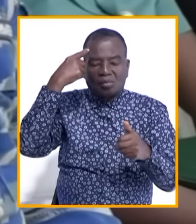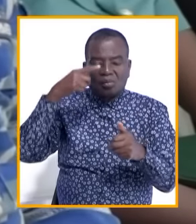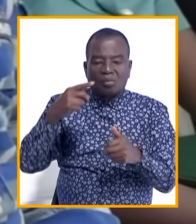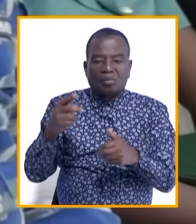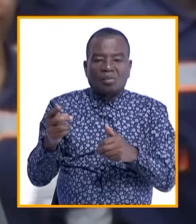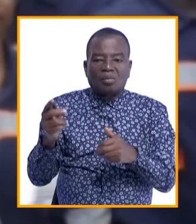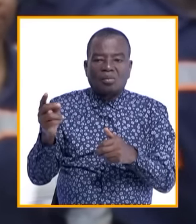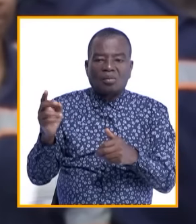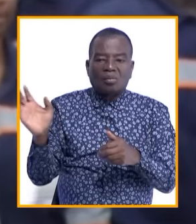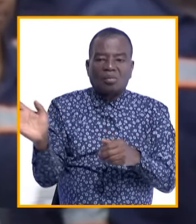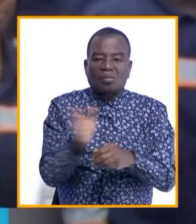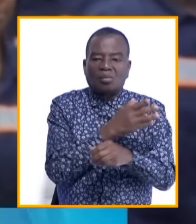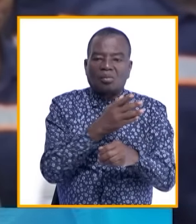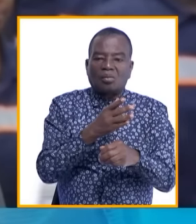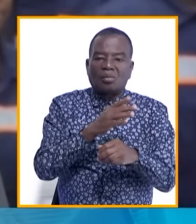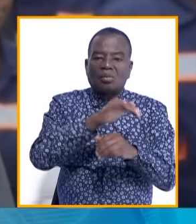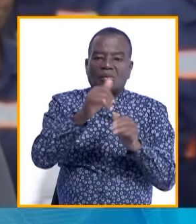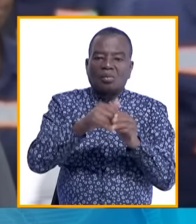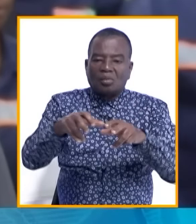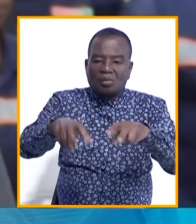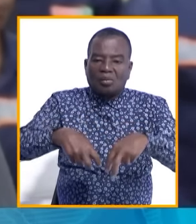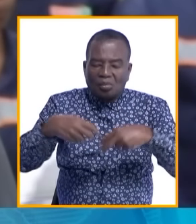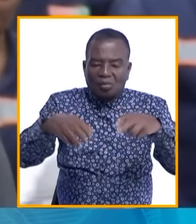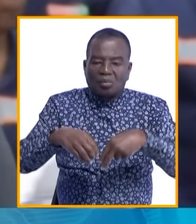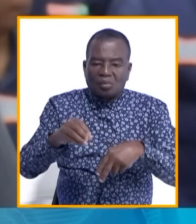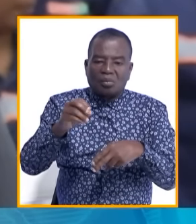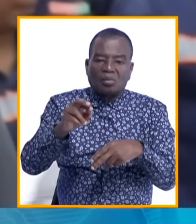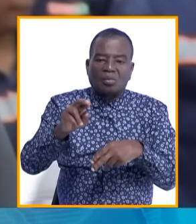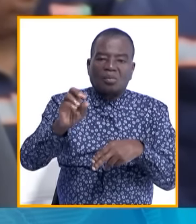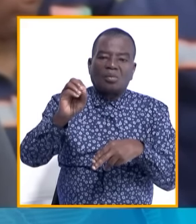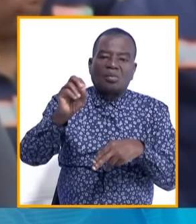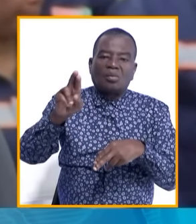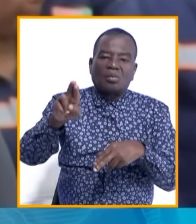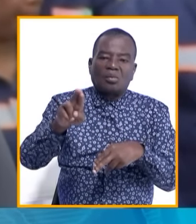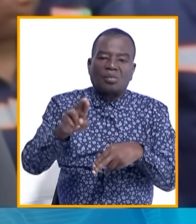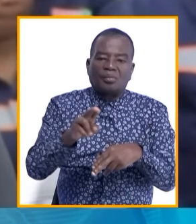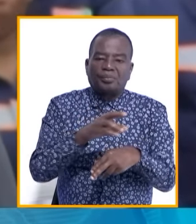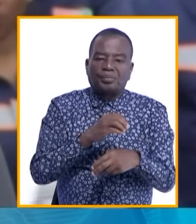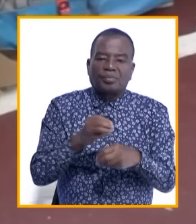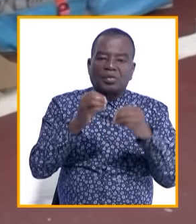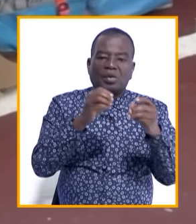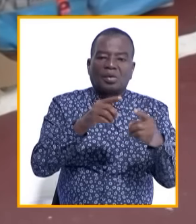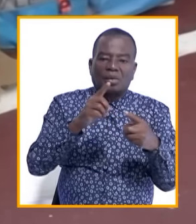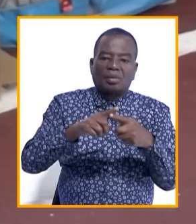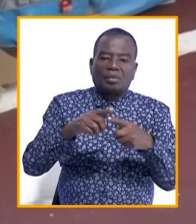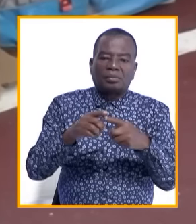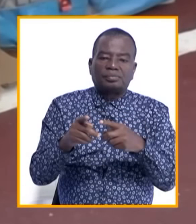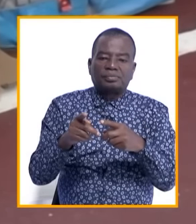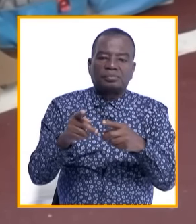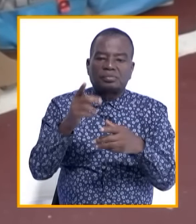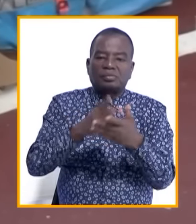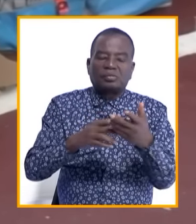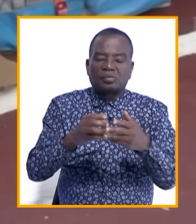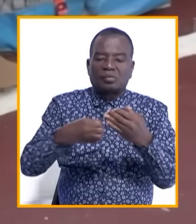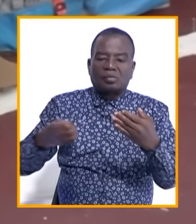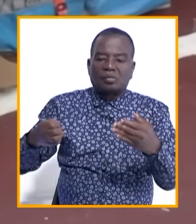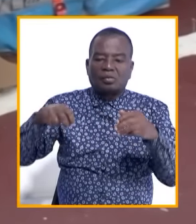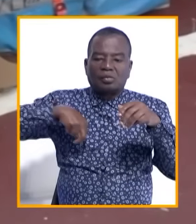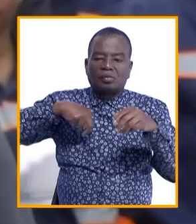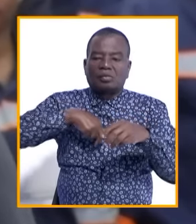l'orpaillage clandestin. C'est accompagner les forces de défense et de sécurité dans cette initiative en mettant à leur disposition quelques équipements que nous avons